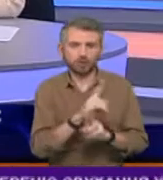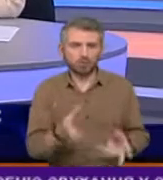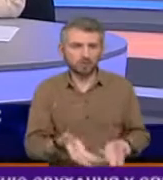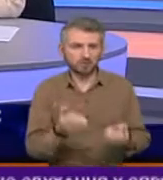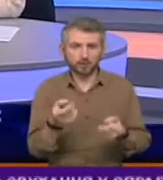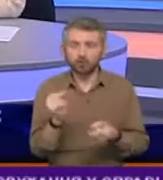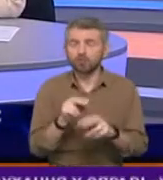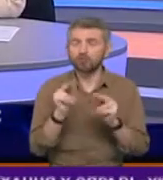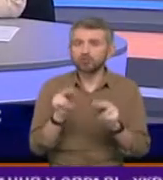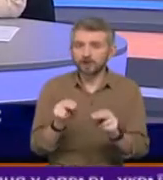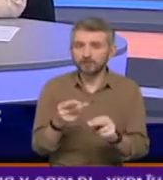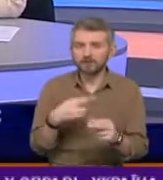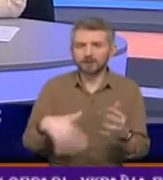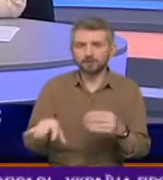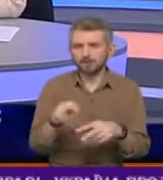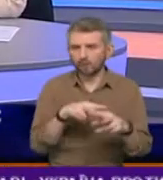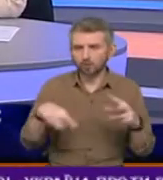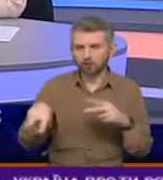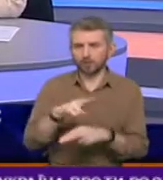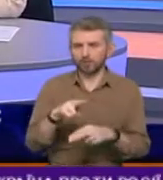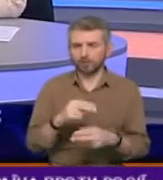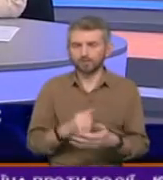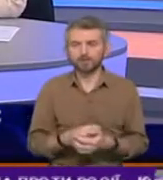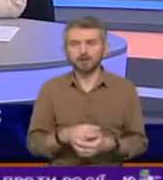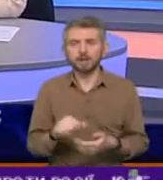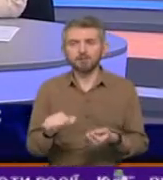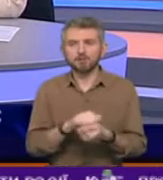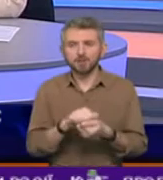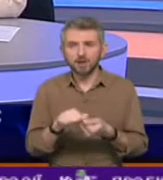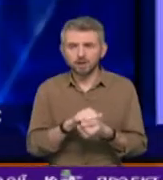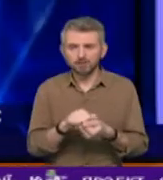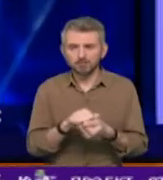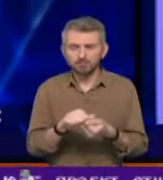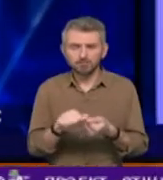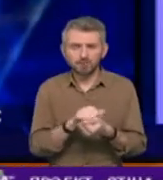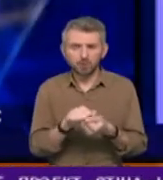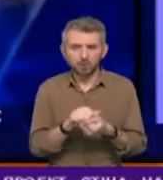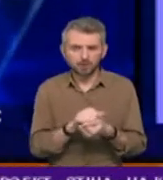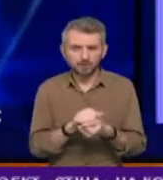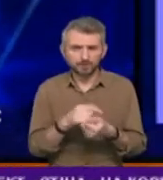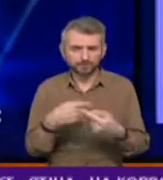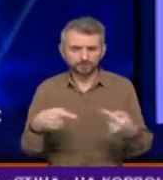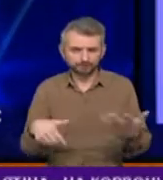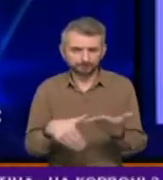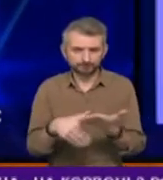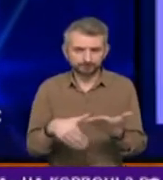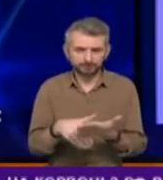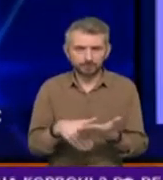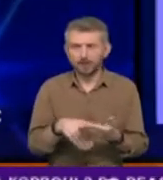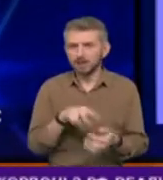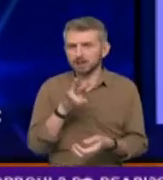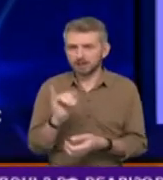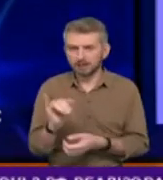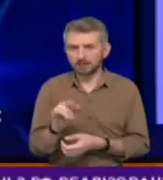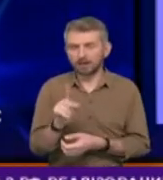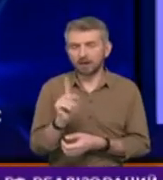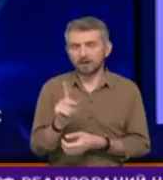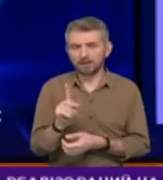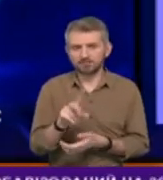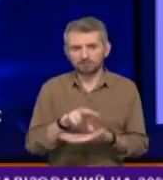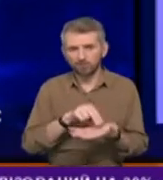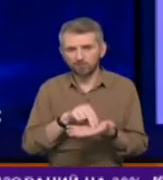спеціалізованих шкіл, для неспеціалізованих шкіл? Тут потрібно розділити, що для вступу це буде абсолютно один і той самий тест. Якщо ми говоримо для вступу, то насправді